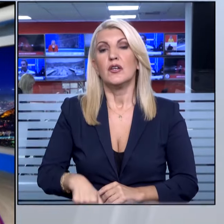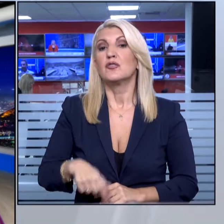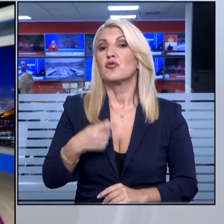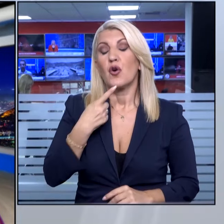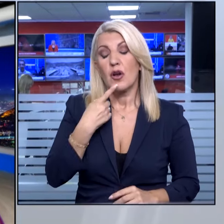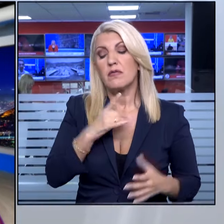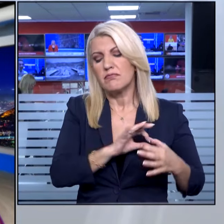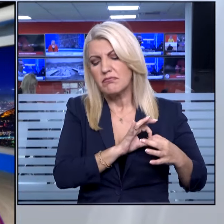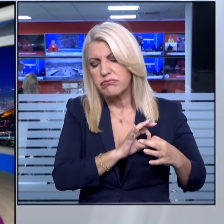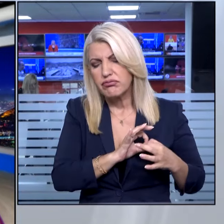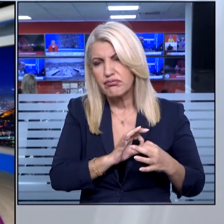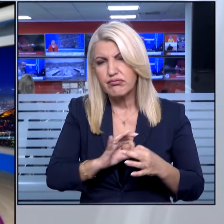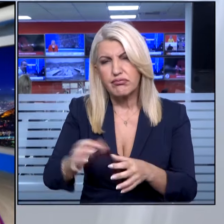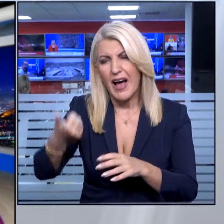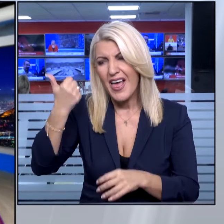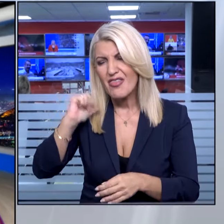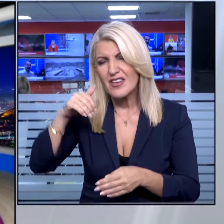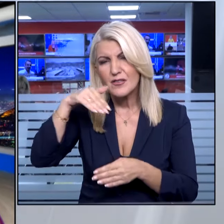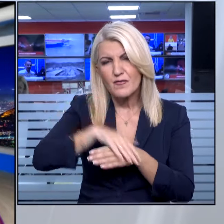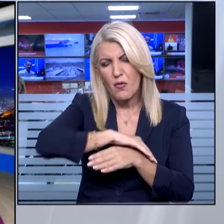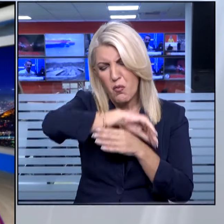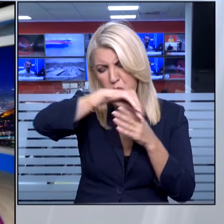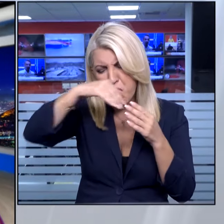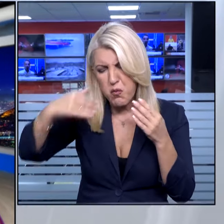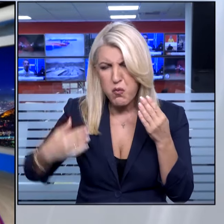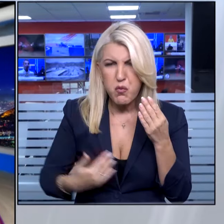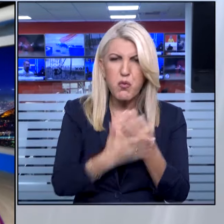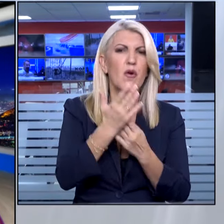Υπότιτλοι AUTHORWAVE